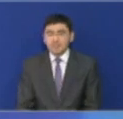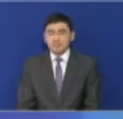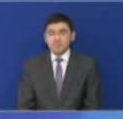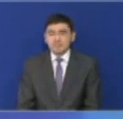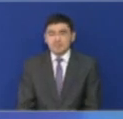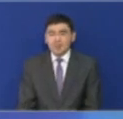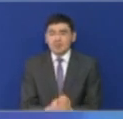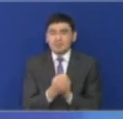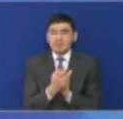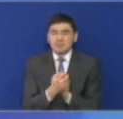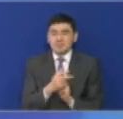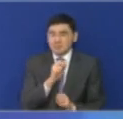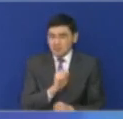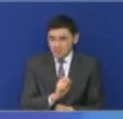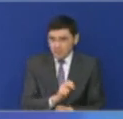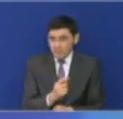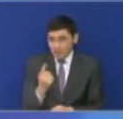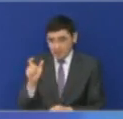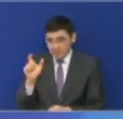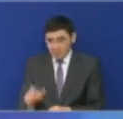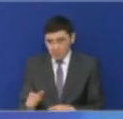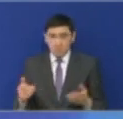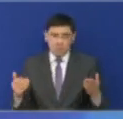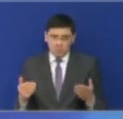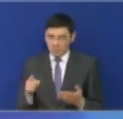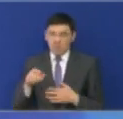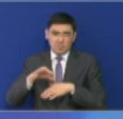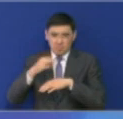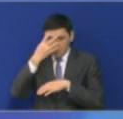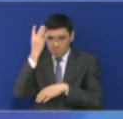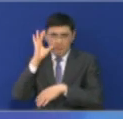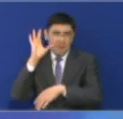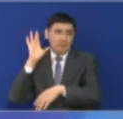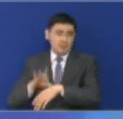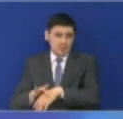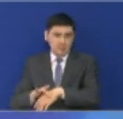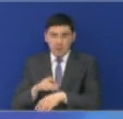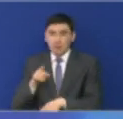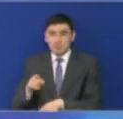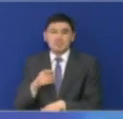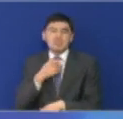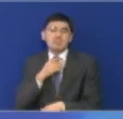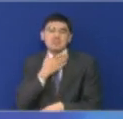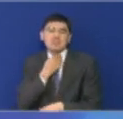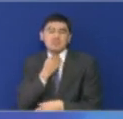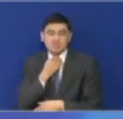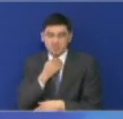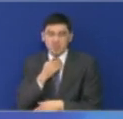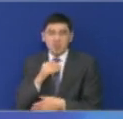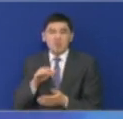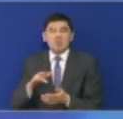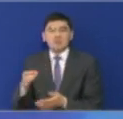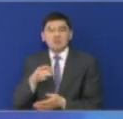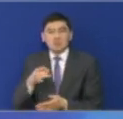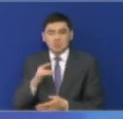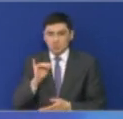Сәуірдің 10-шы күні Семейде тағы да бір коронавирусты жұқтыру оқиғасы анықталған болатын. Семейлік Юнус ауданында тұрады.